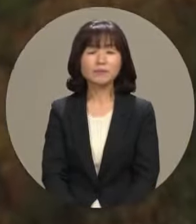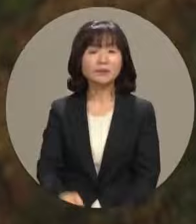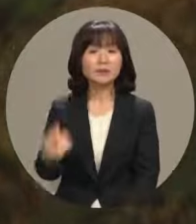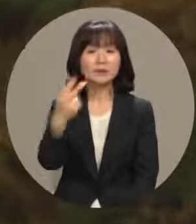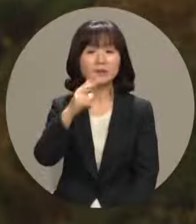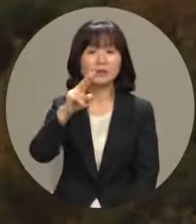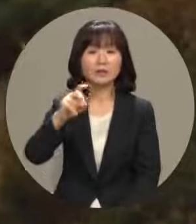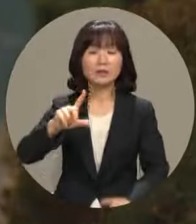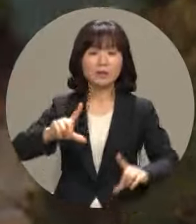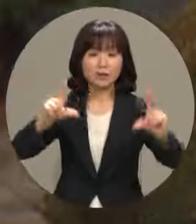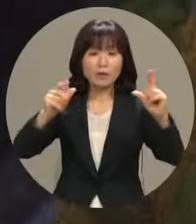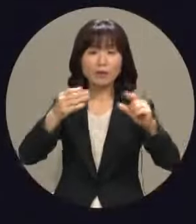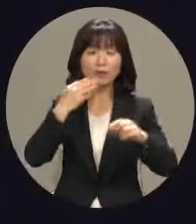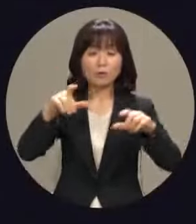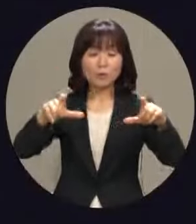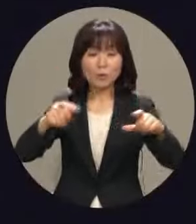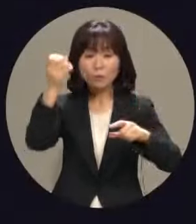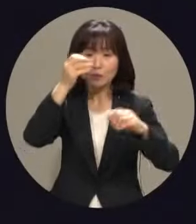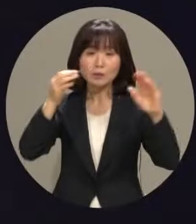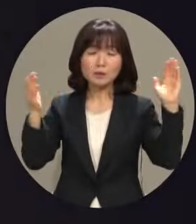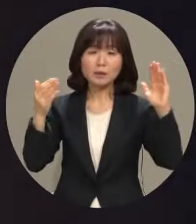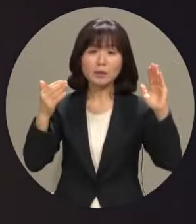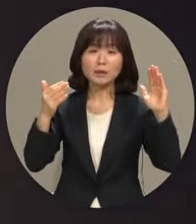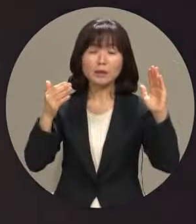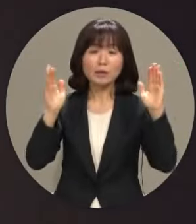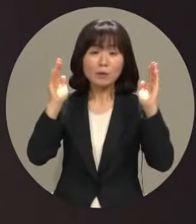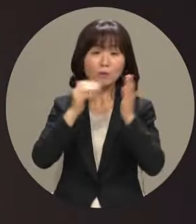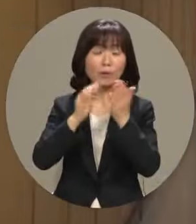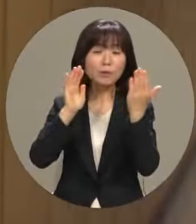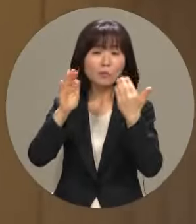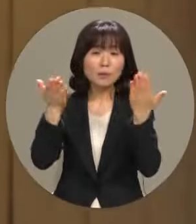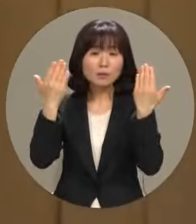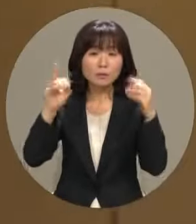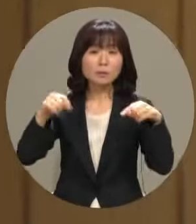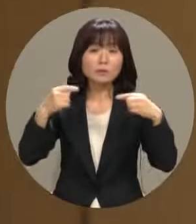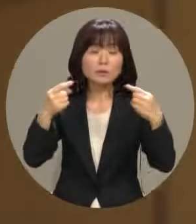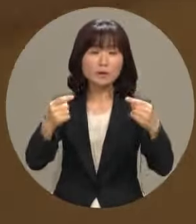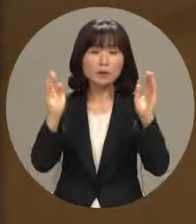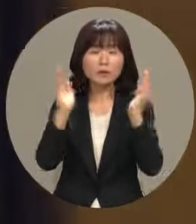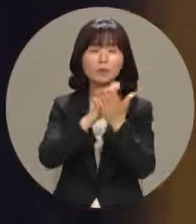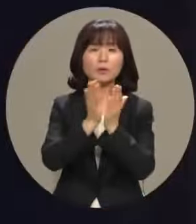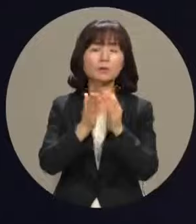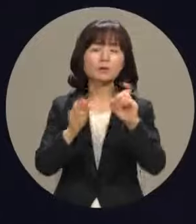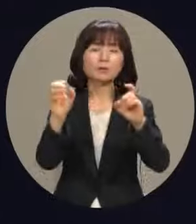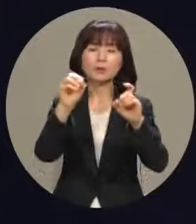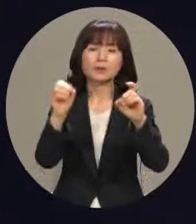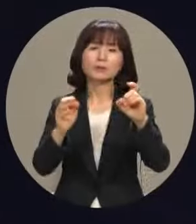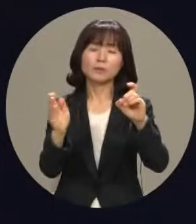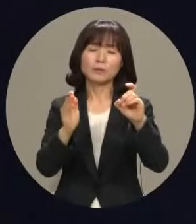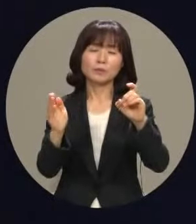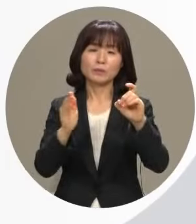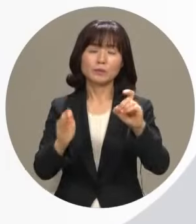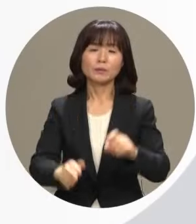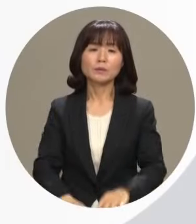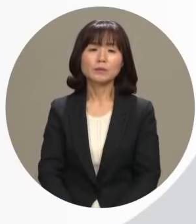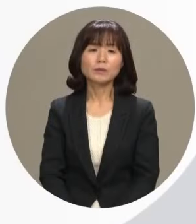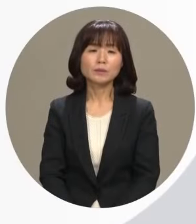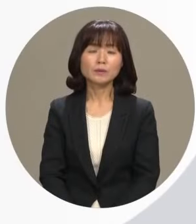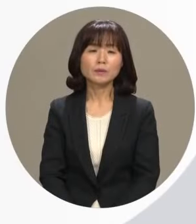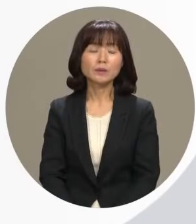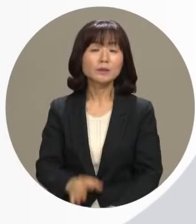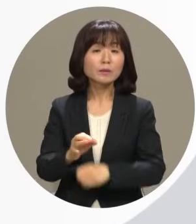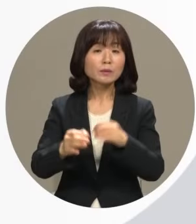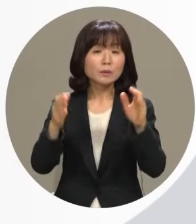지난 2021년 서울지역 고등학생의 주요 과목 방과후학교 참여율은 과목별로 10%대에 그쳤습니다 10여년